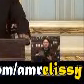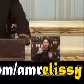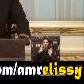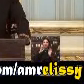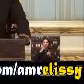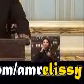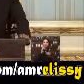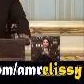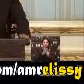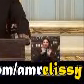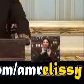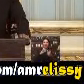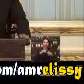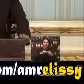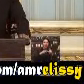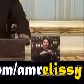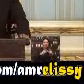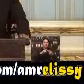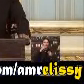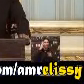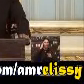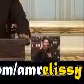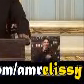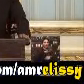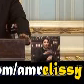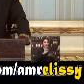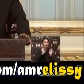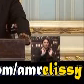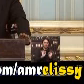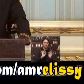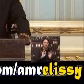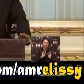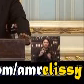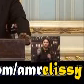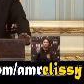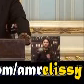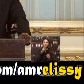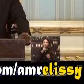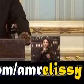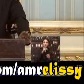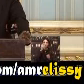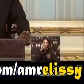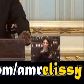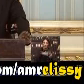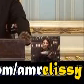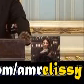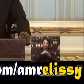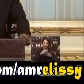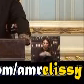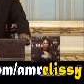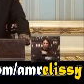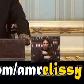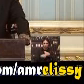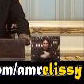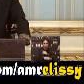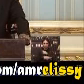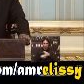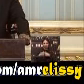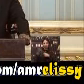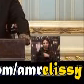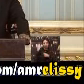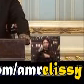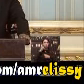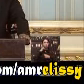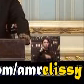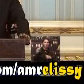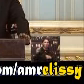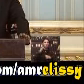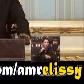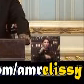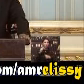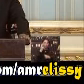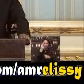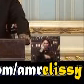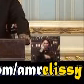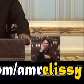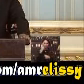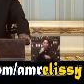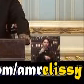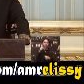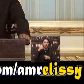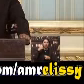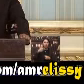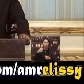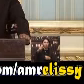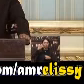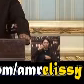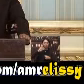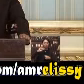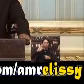الطفل إلى قرارات جدية التنفيذ. والبداية الحقيقة أنا كنت بدأتها من أسبوعين في لقاء لي مع المحافظين المحترمين دكتور